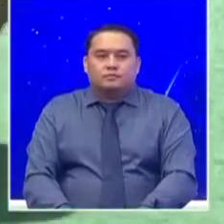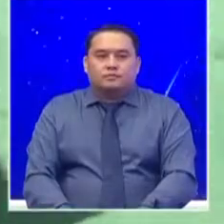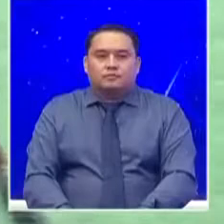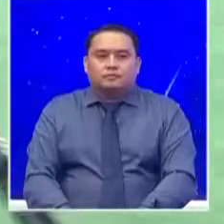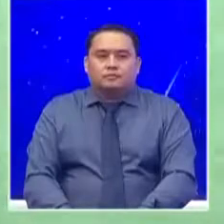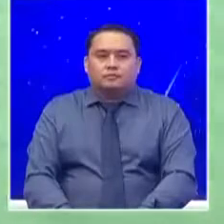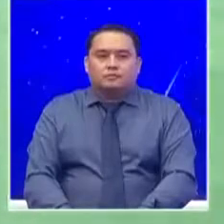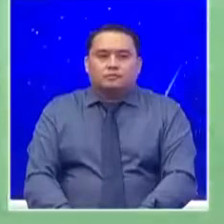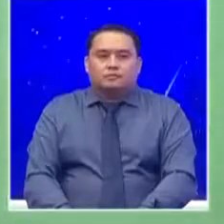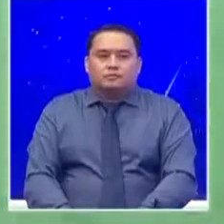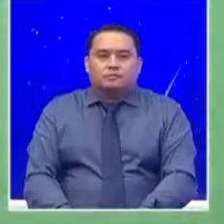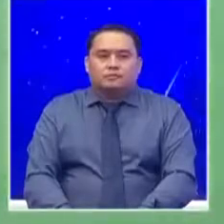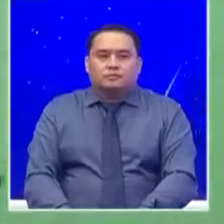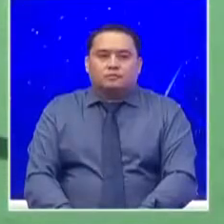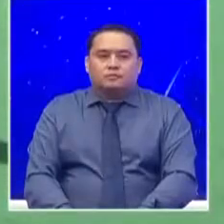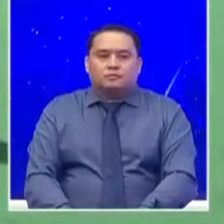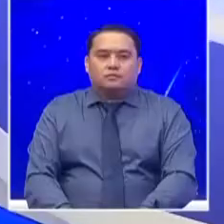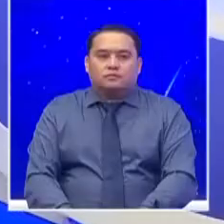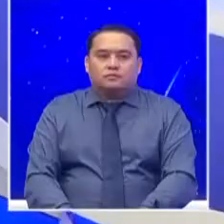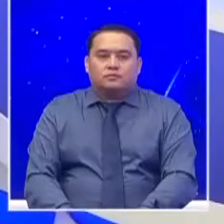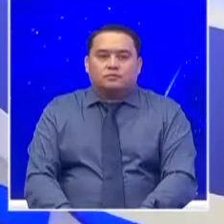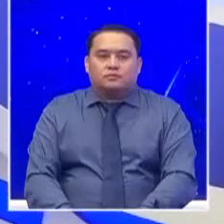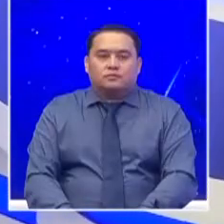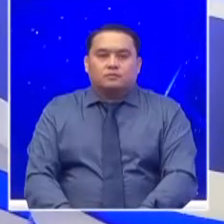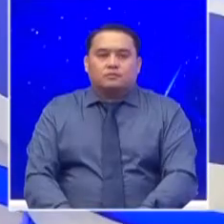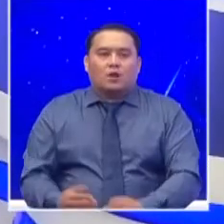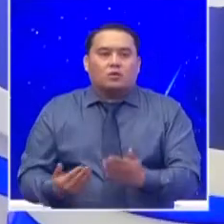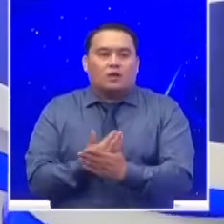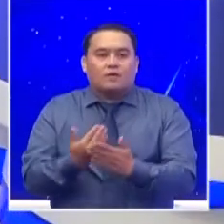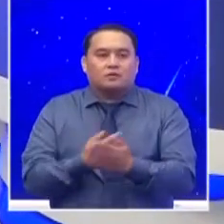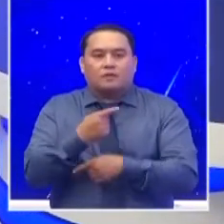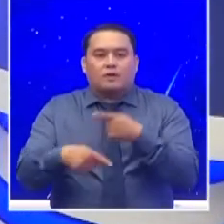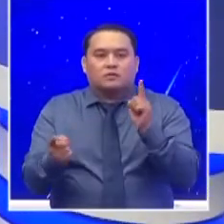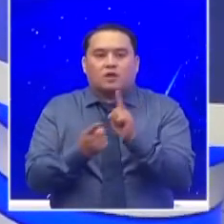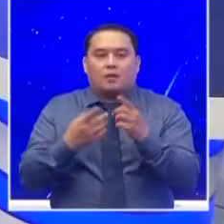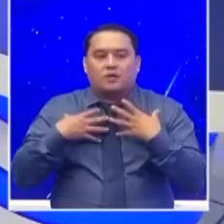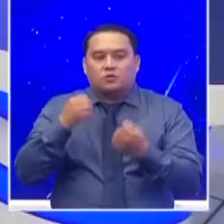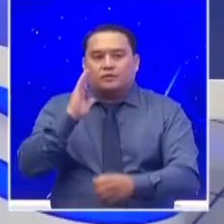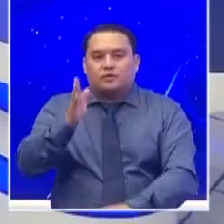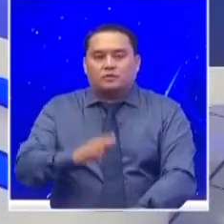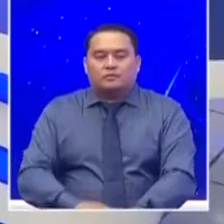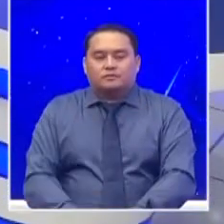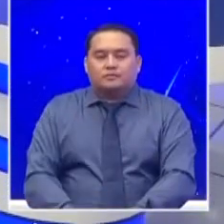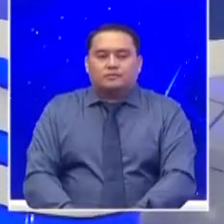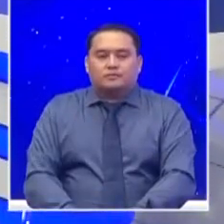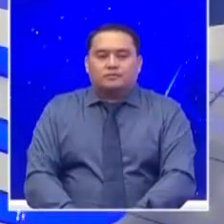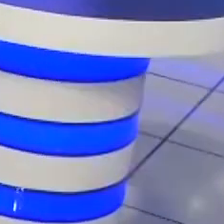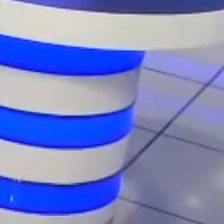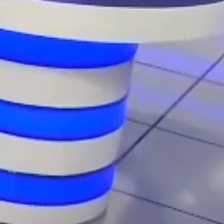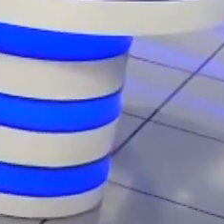ЖТСУ. Это были все новости на сегодня. Всего доброго, до свидания.